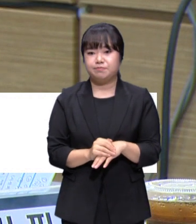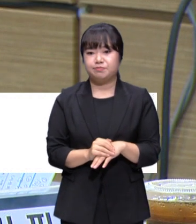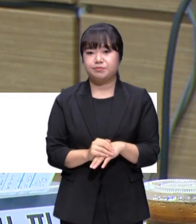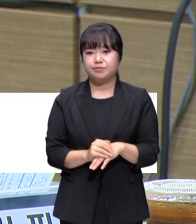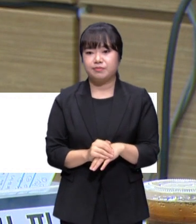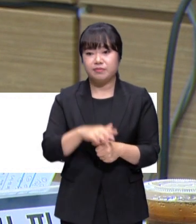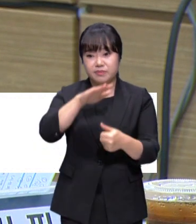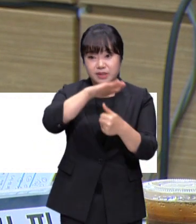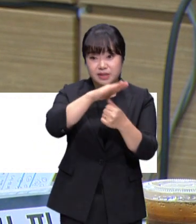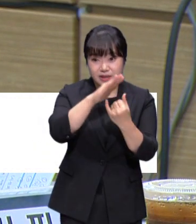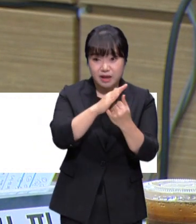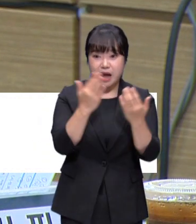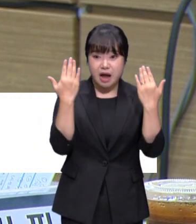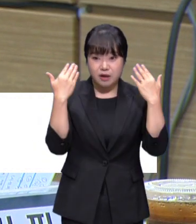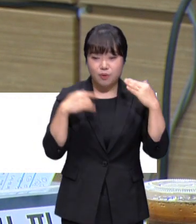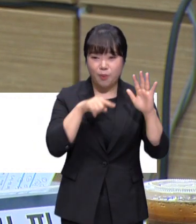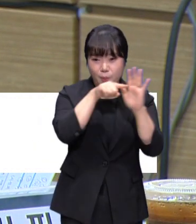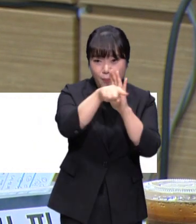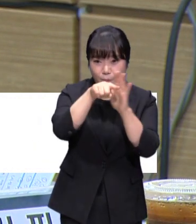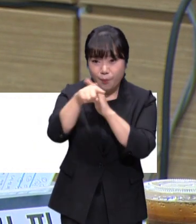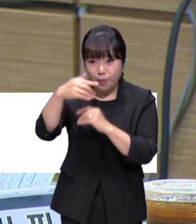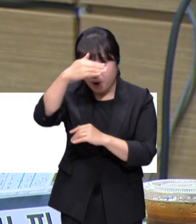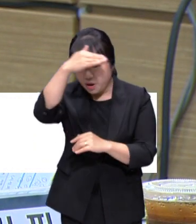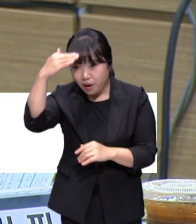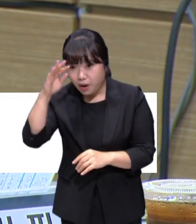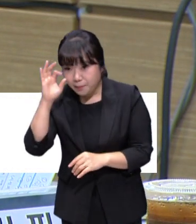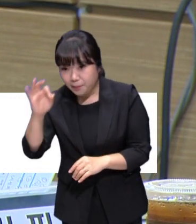예산 심의 과정 속에서 의원님들도 이야기 말씀이